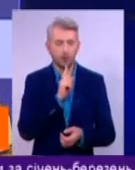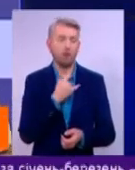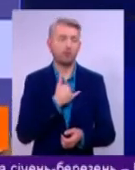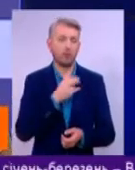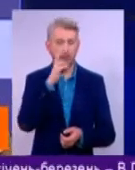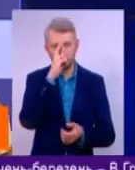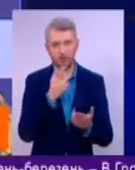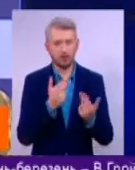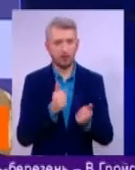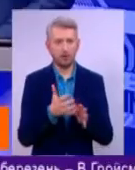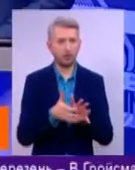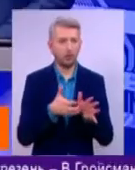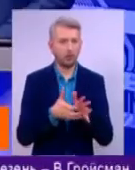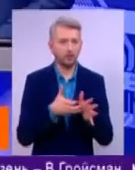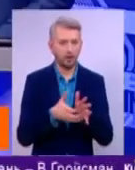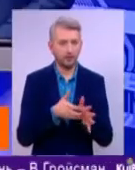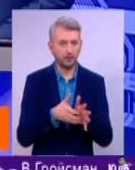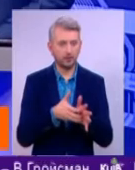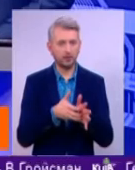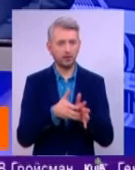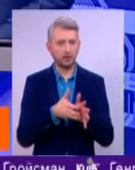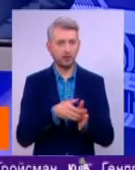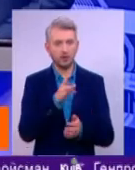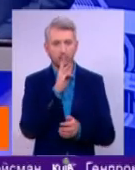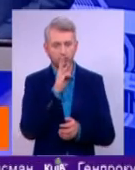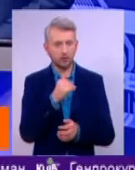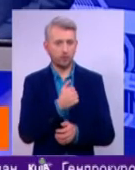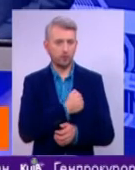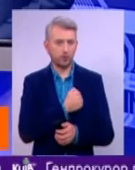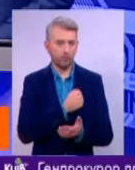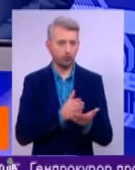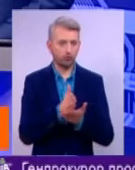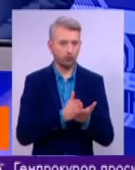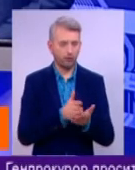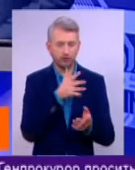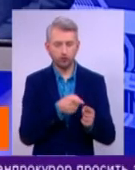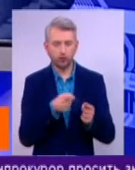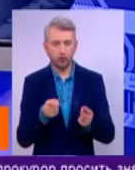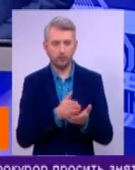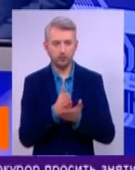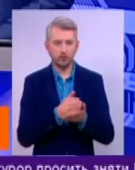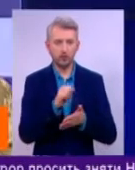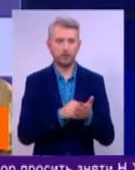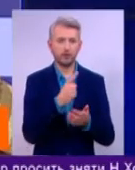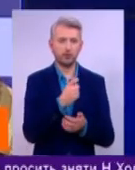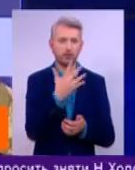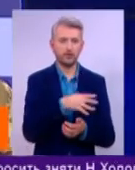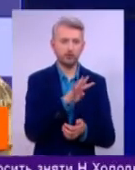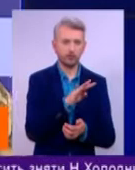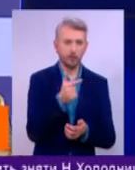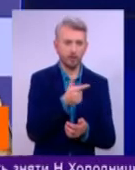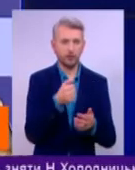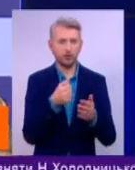ну, недостатня, скажімо, зарплата у військовослужбовців строкової служби, це від 154 гривень